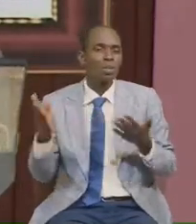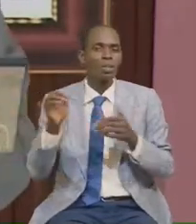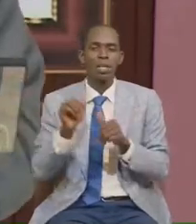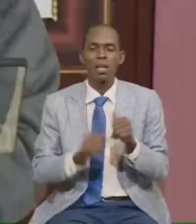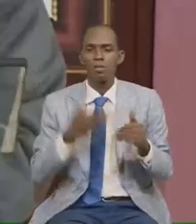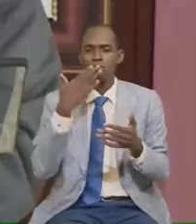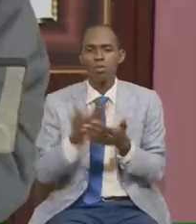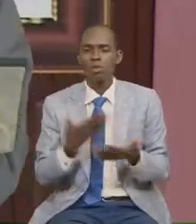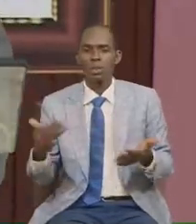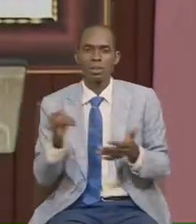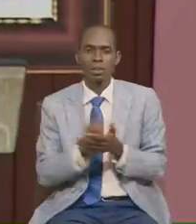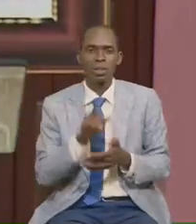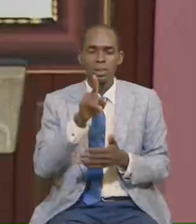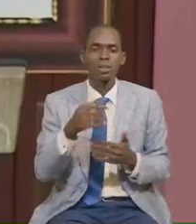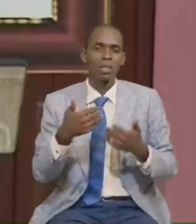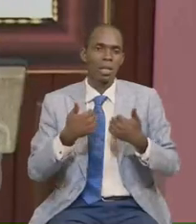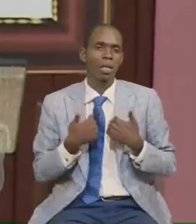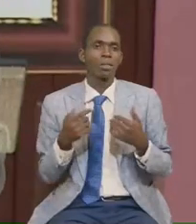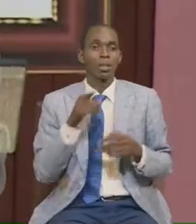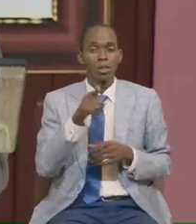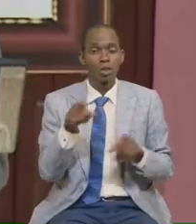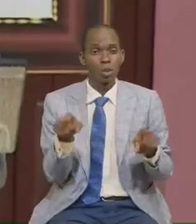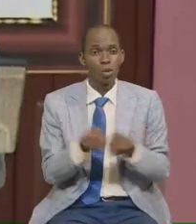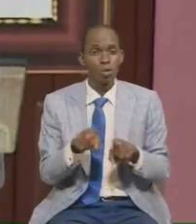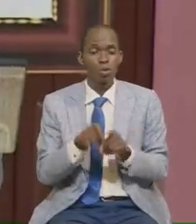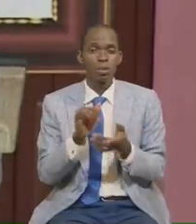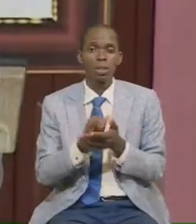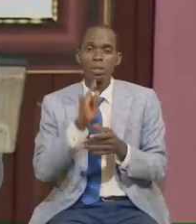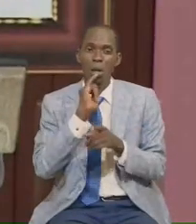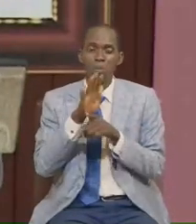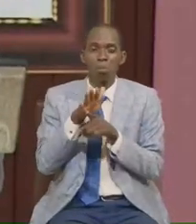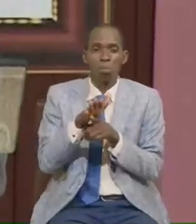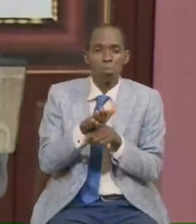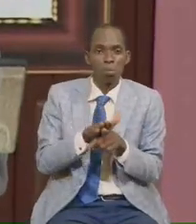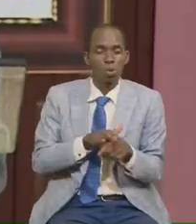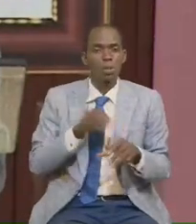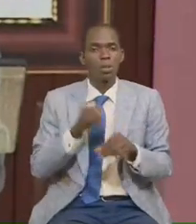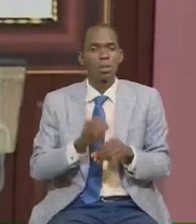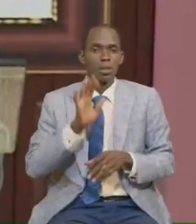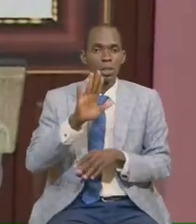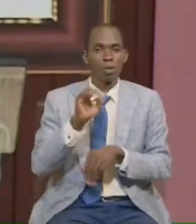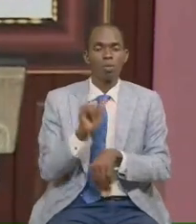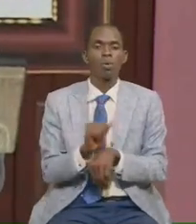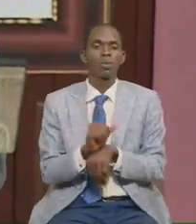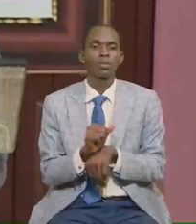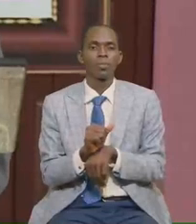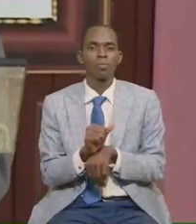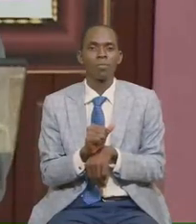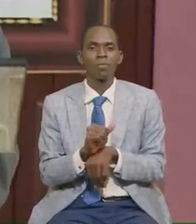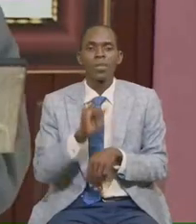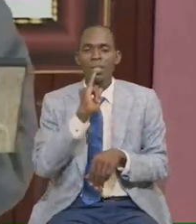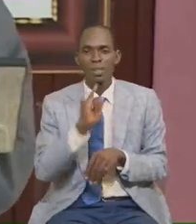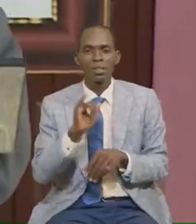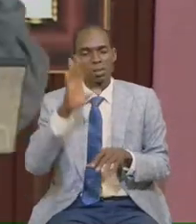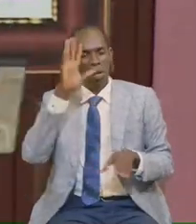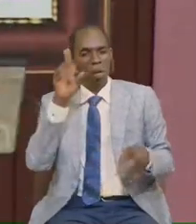toute bonne chose qu'il a. Celui qui se relâche dans son travail est frère de celui